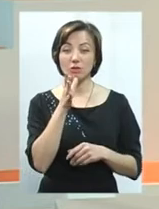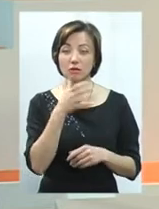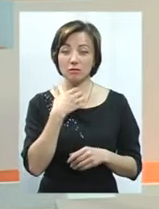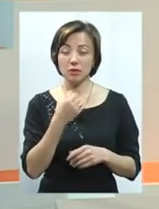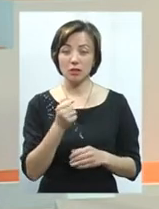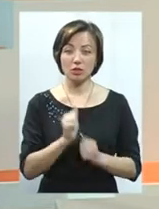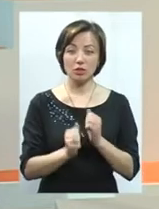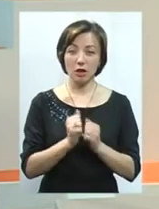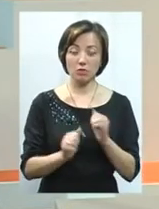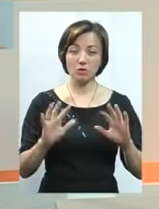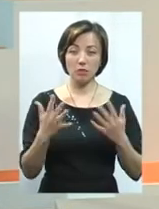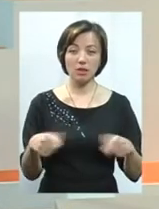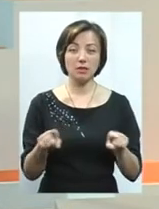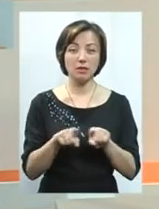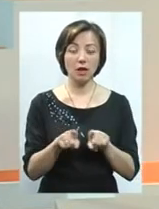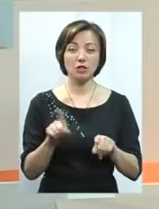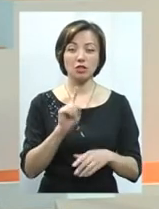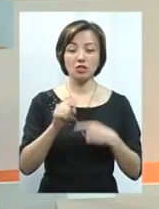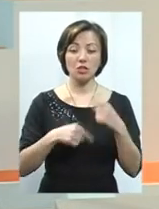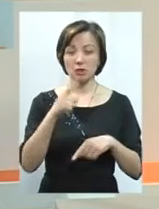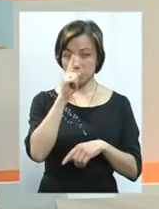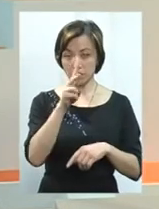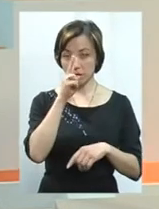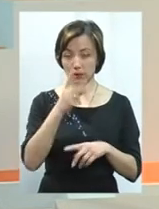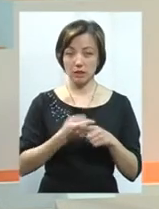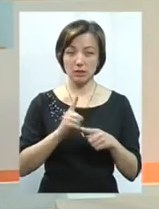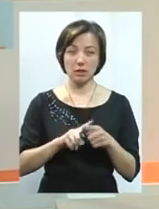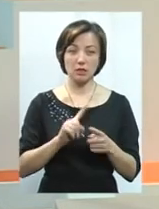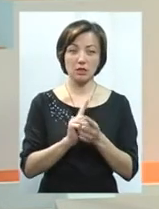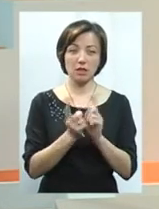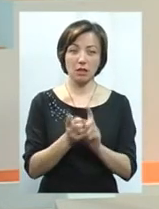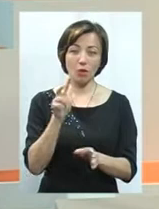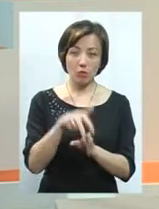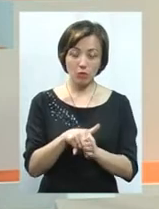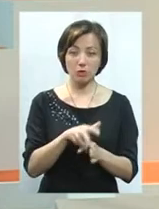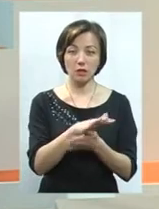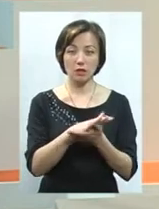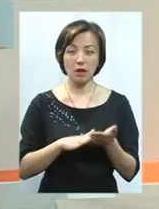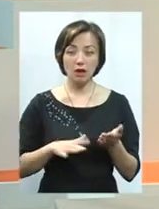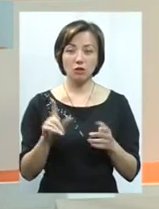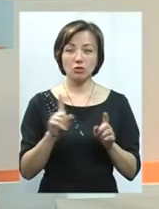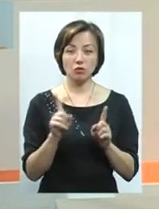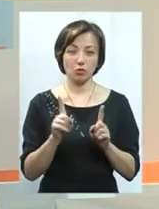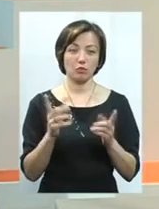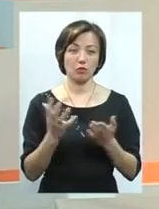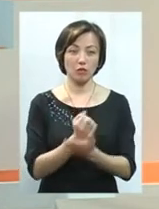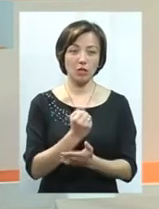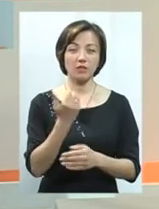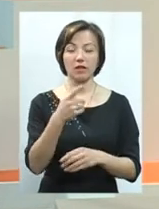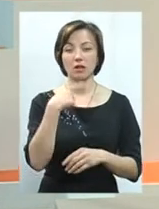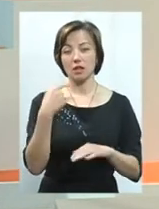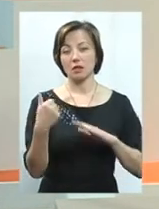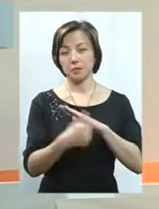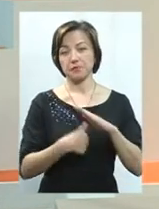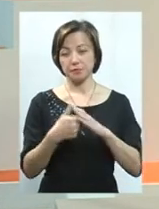на жаль, дуже часто трапляється, що через місяць, через два це стає обузою і далі вплоть до того, що доходить, так як ви і казали,